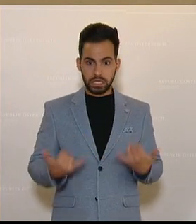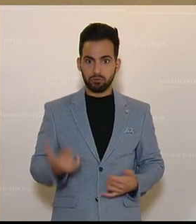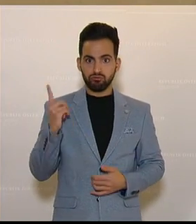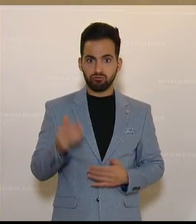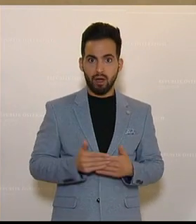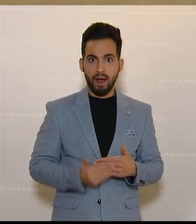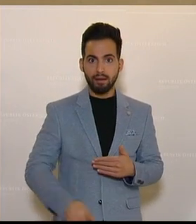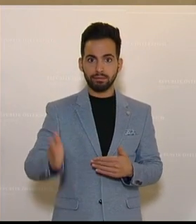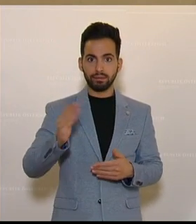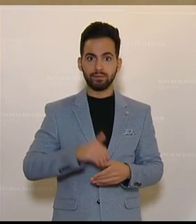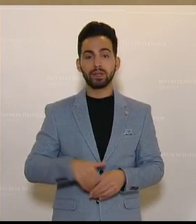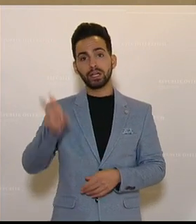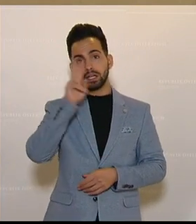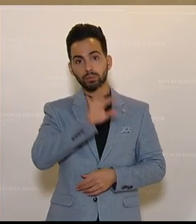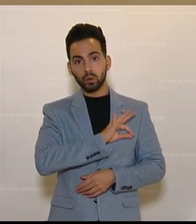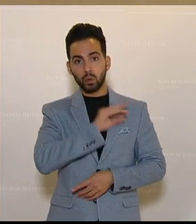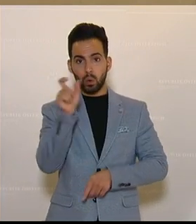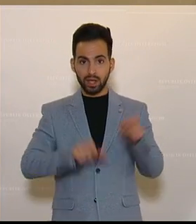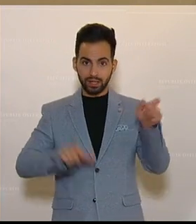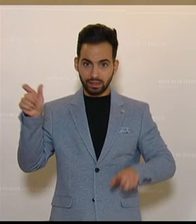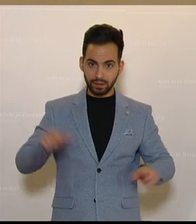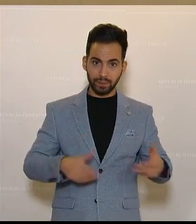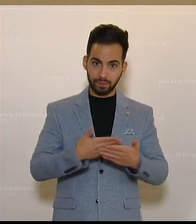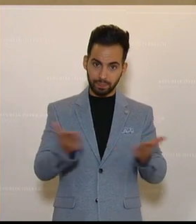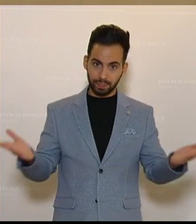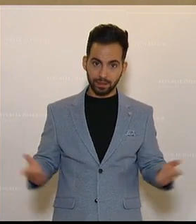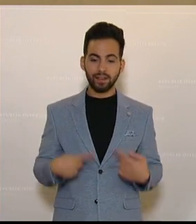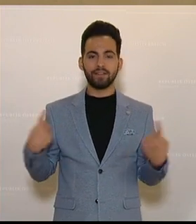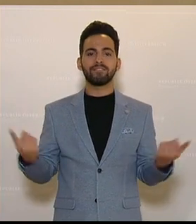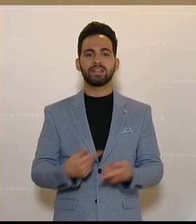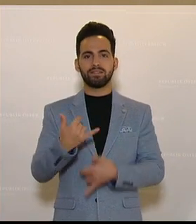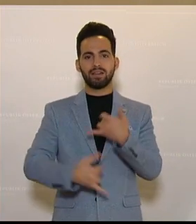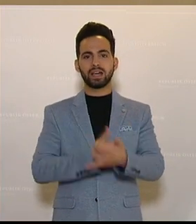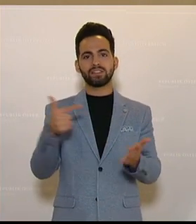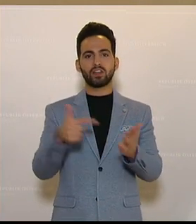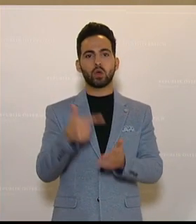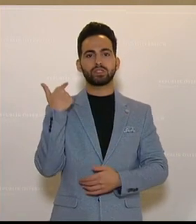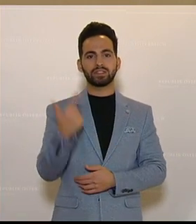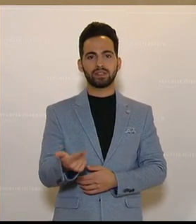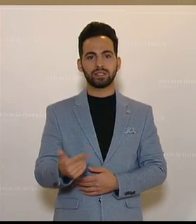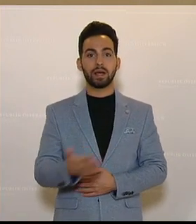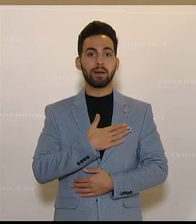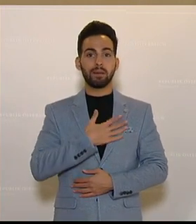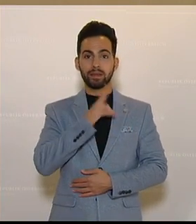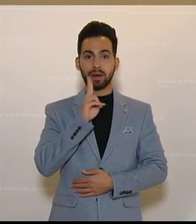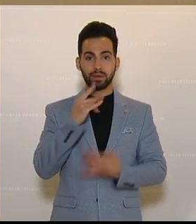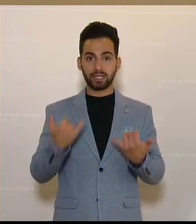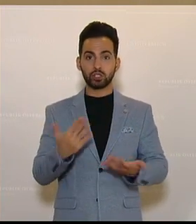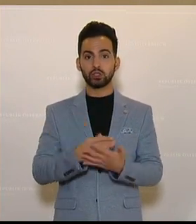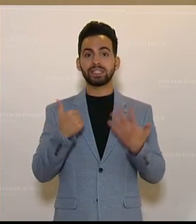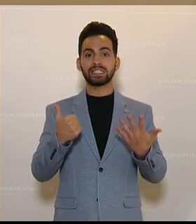erst begonnen. Und liebe Kolleginnen und Kollegen, wir schreiben das Jahr 2020. Meine Mama ist